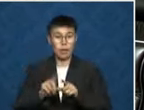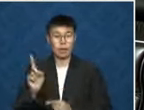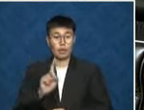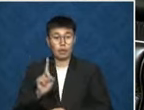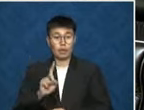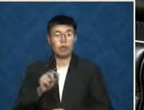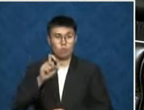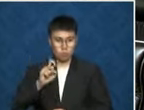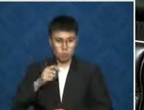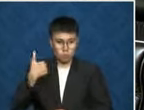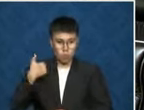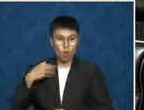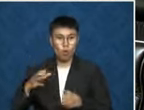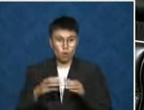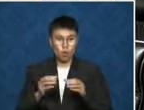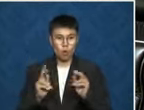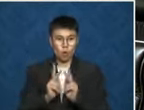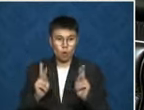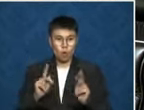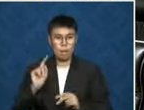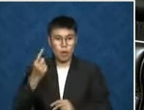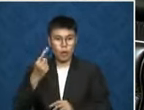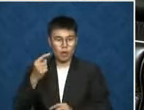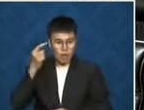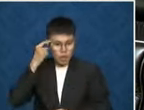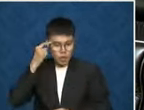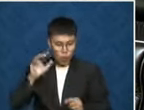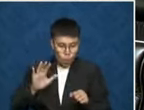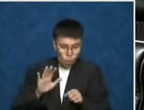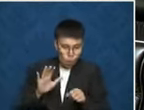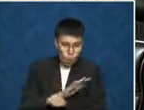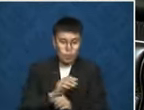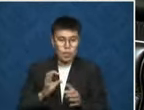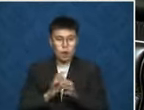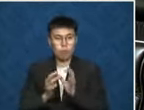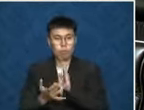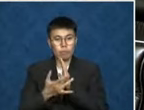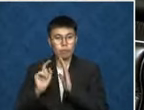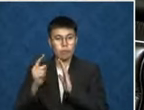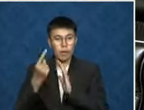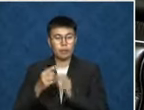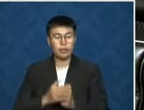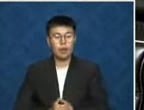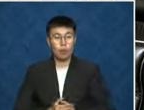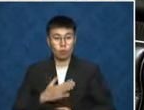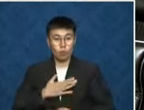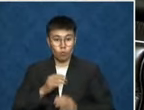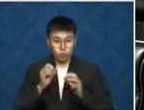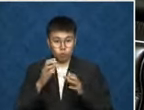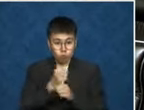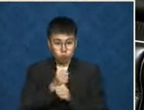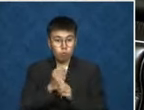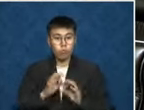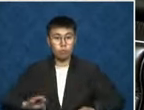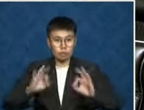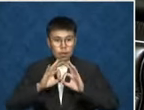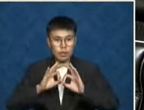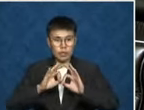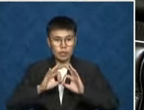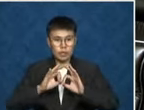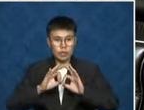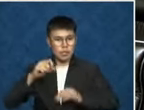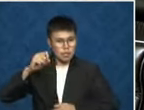ตั้งกรรมการวิสามัญขึ้นมาพิจารณาเพื่อให้เกิดความรอบด้านนะครับสิ่งที่ผมอยากจะสรุปเน้นย้ำนะครับก็คือสิ่งที่เราจะต้อง